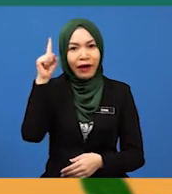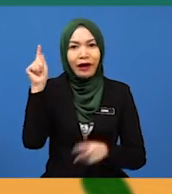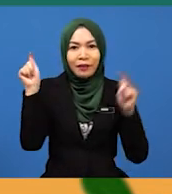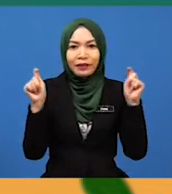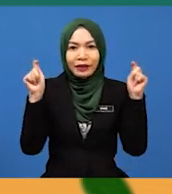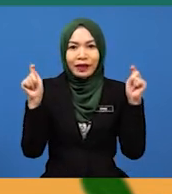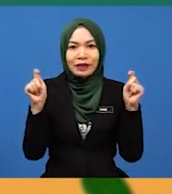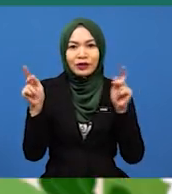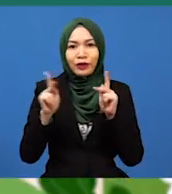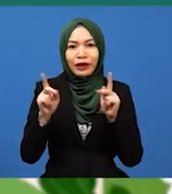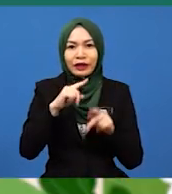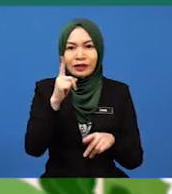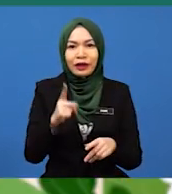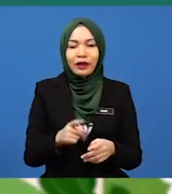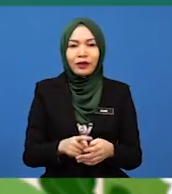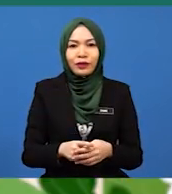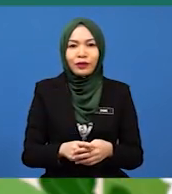tajuk kata seru.